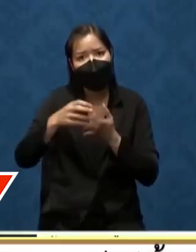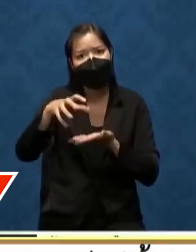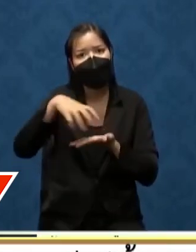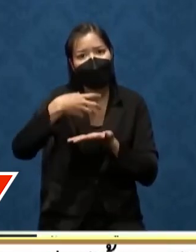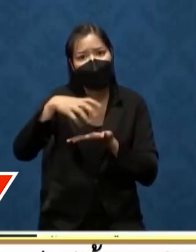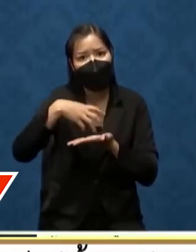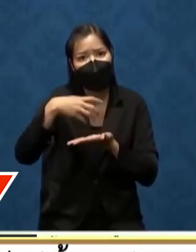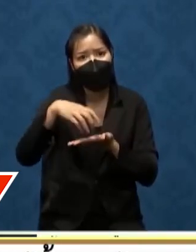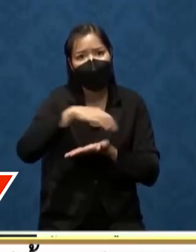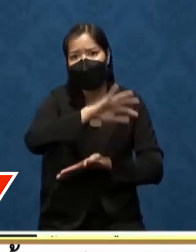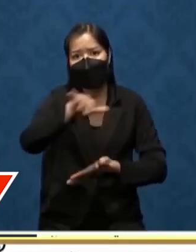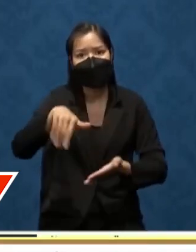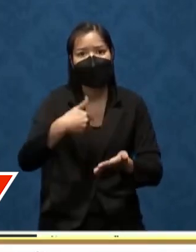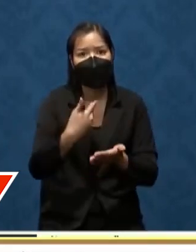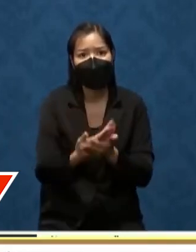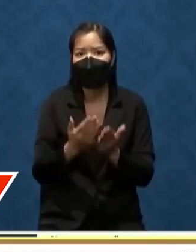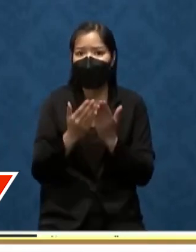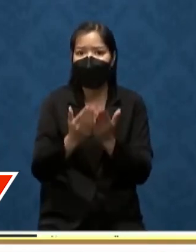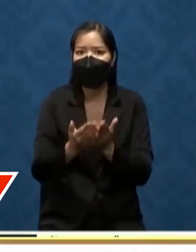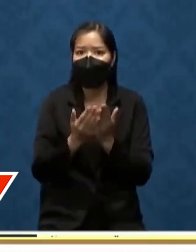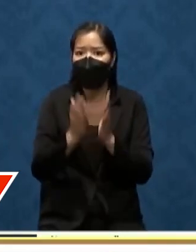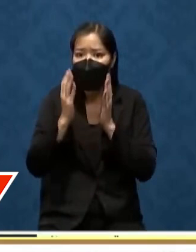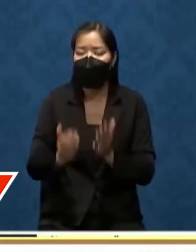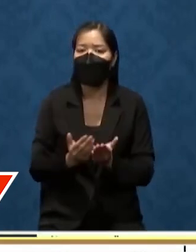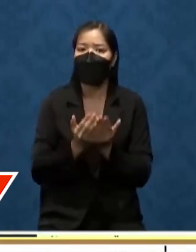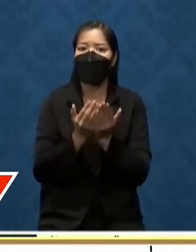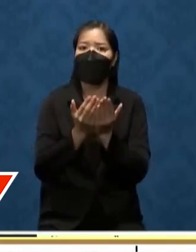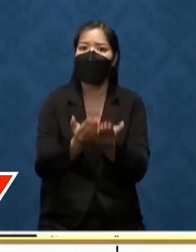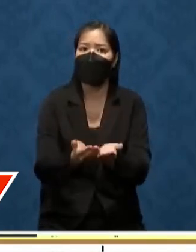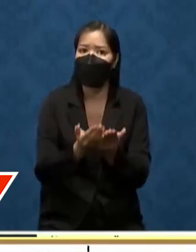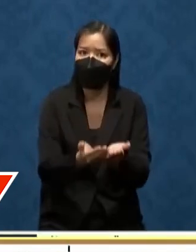ผลไปการไม่พ้อมของกองทัพwormสย